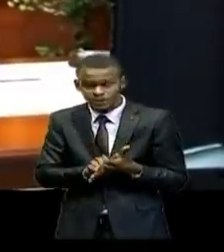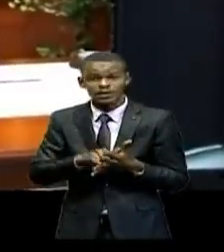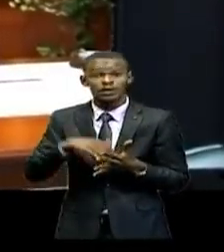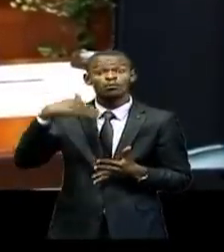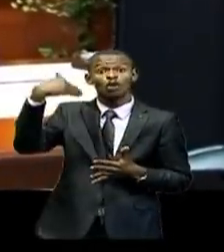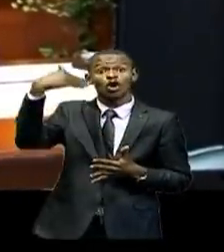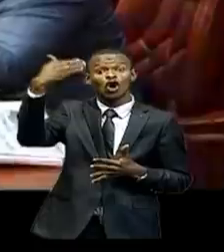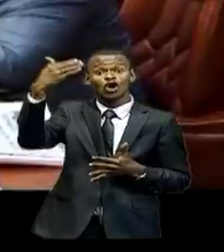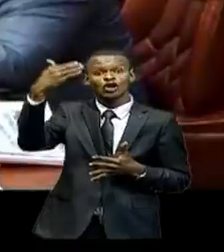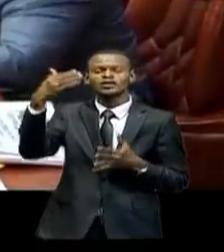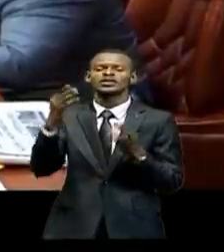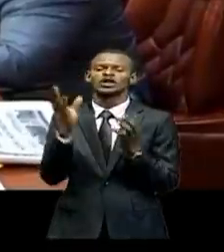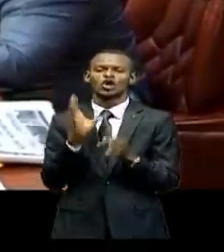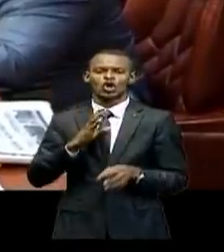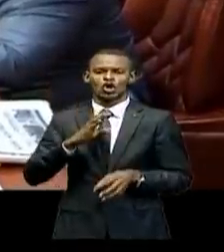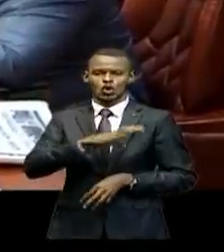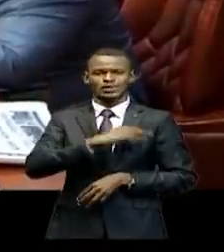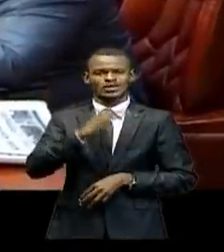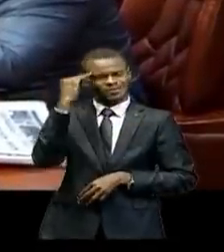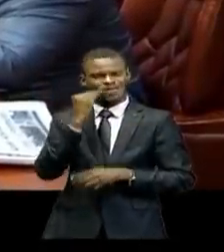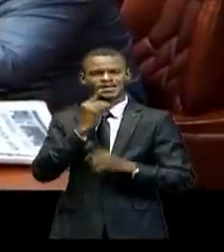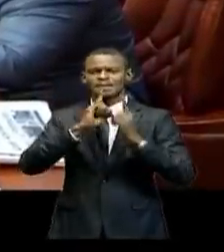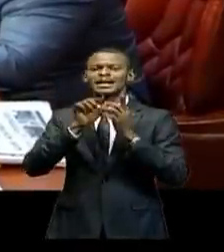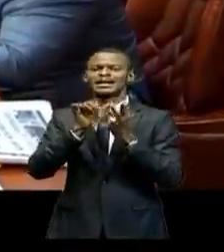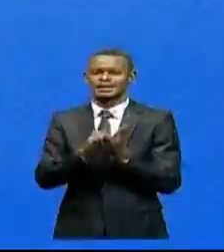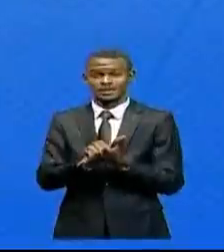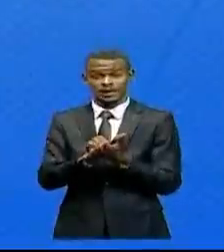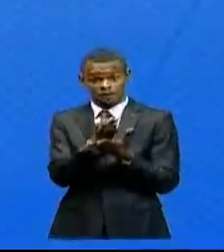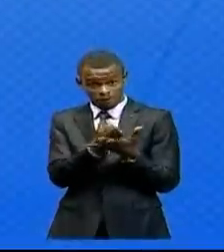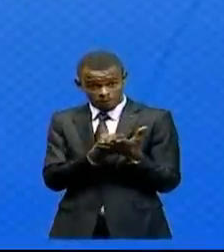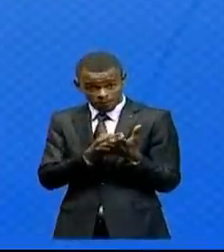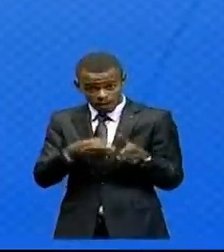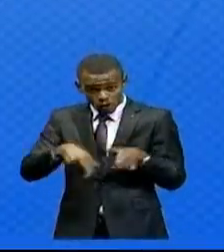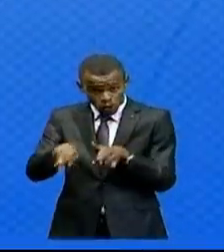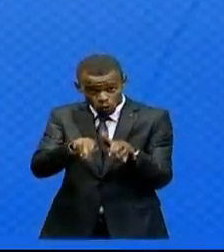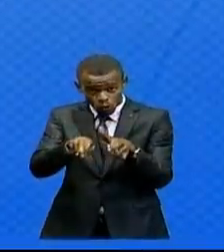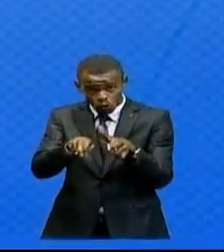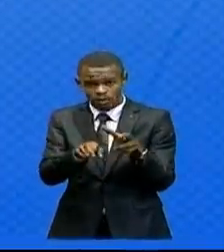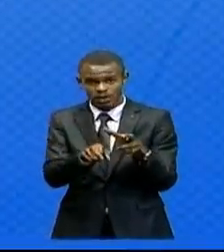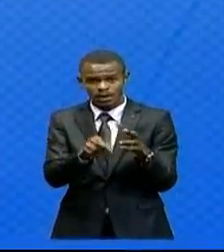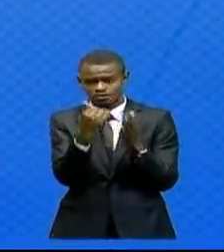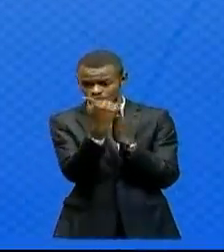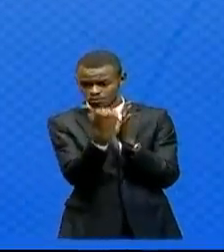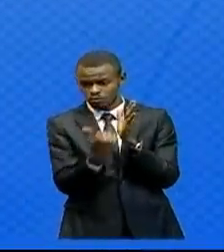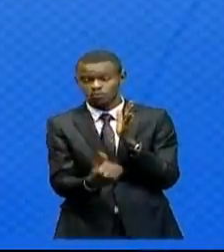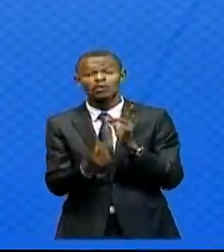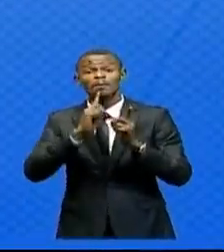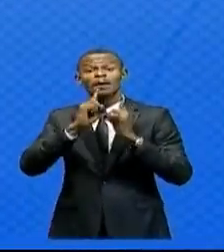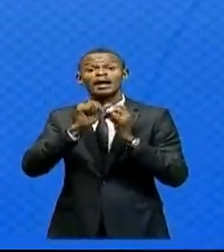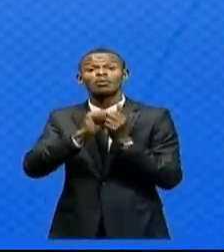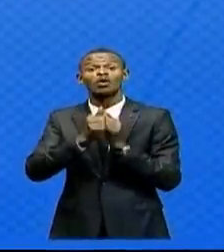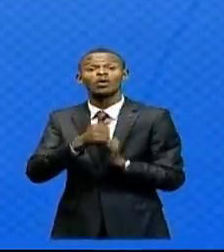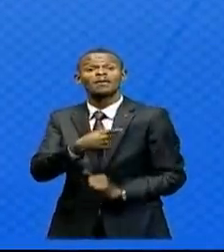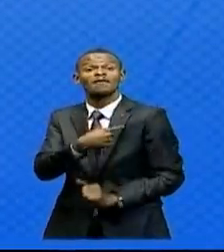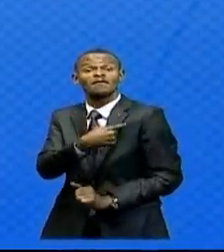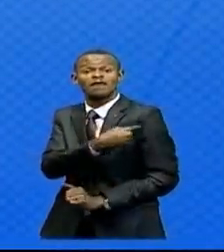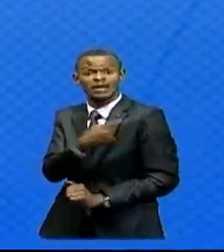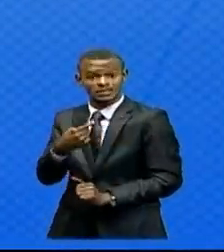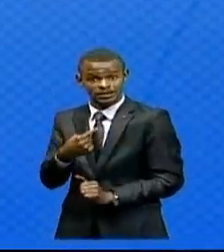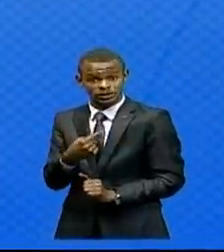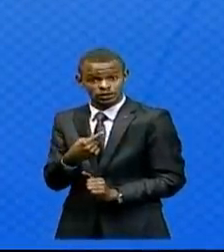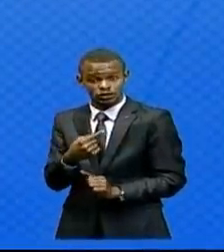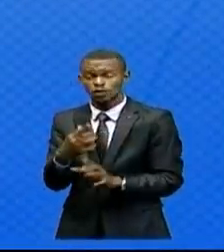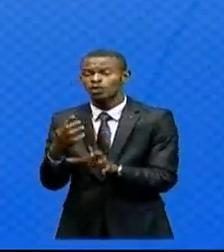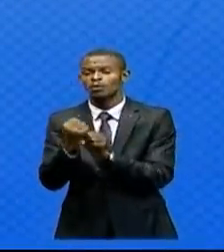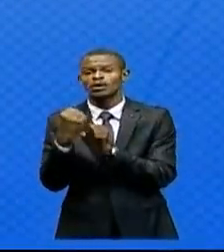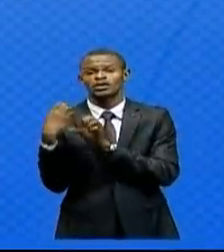des ministres. Cette feuille de route devrait structurer clairement les questions relatives à la vaccination, la prise en charge de malades